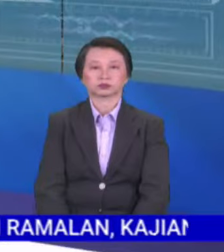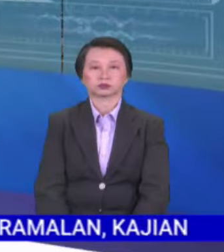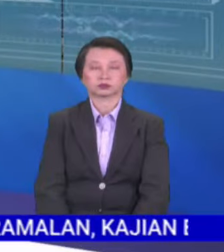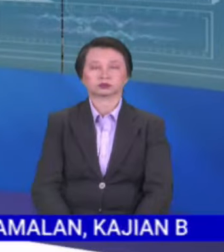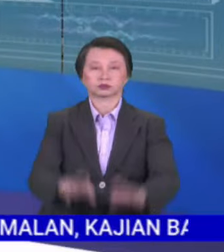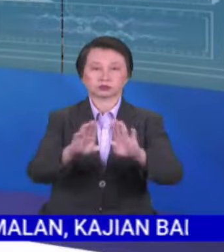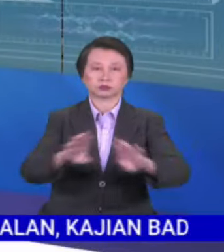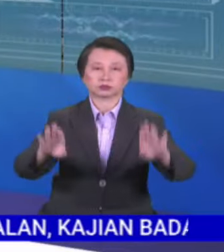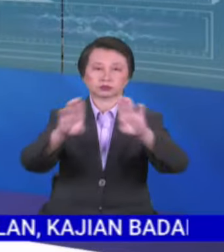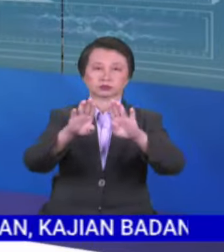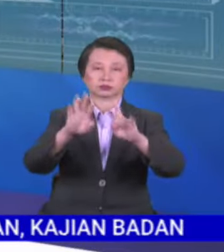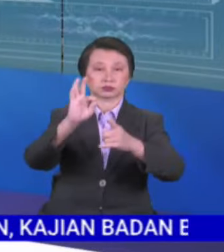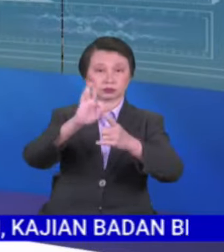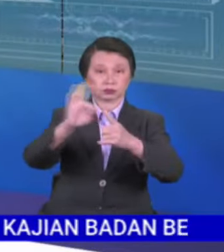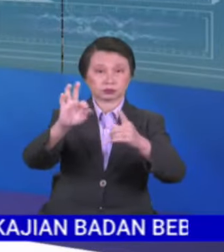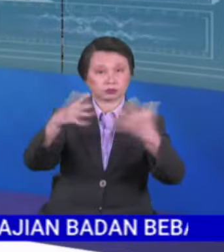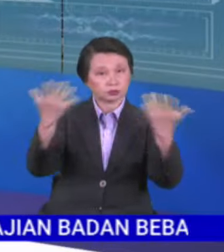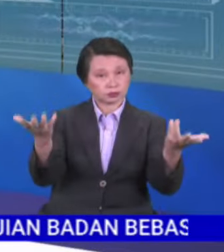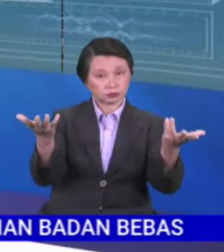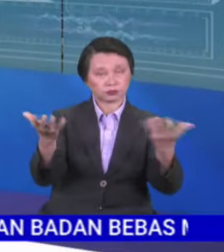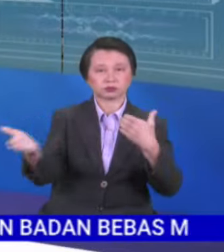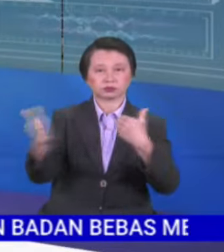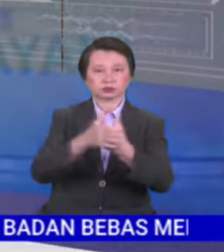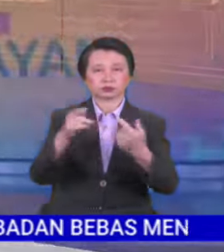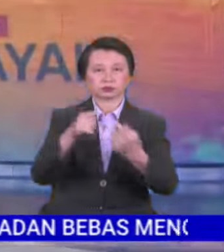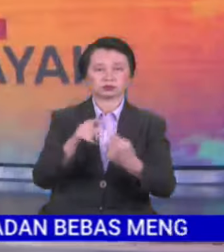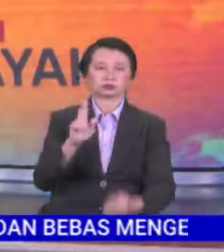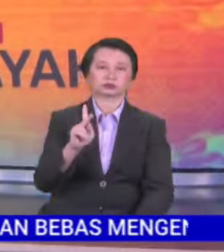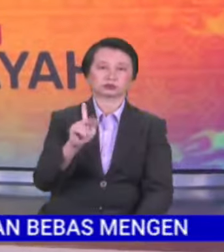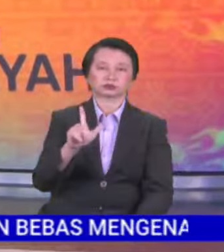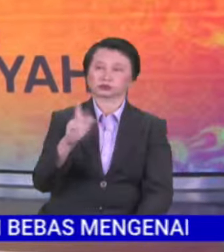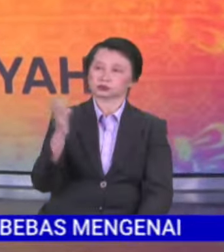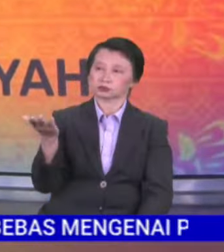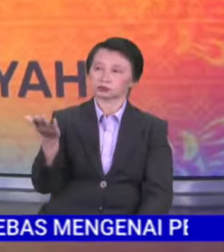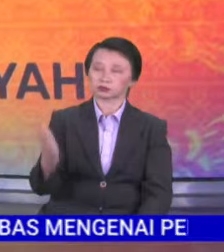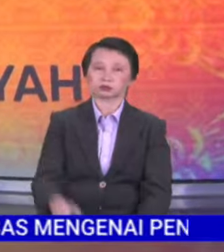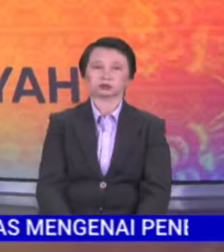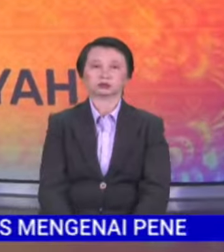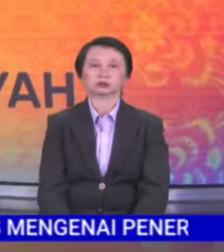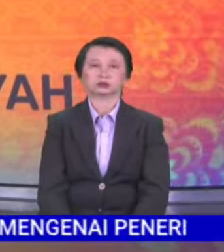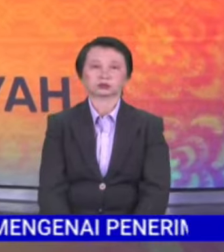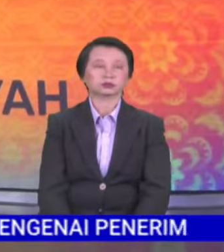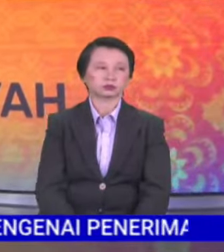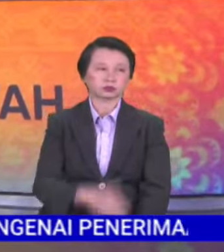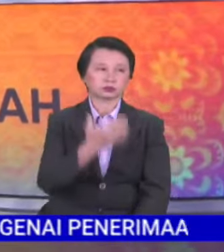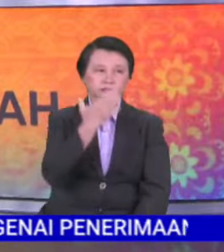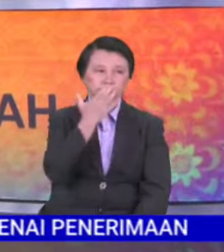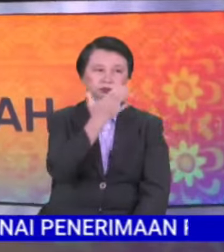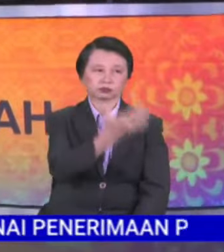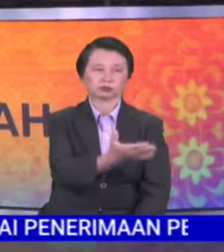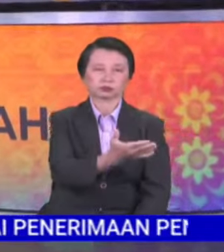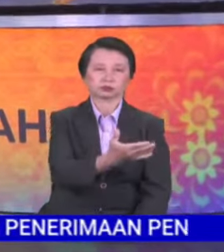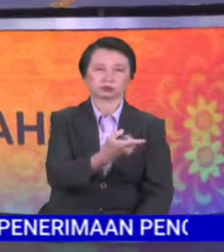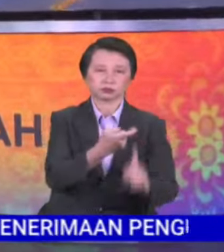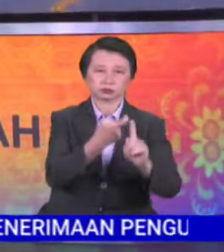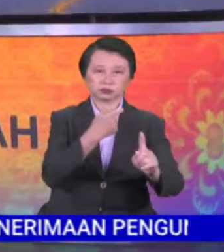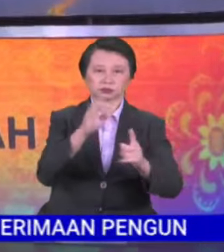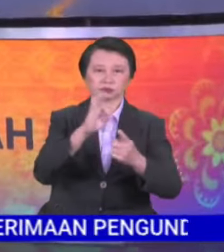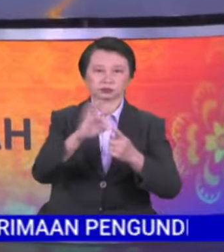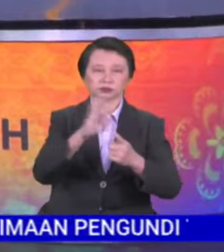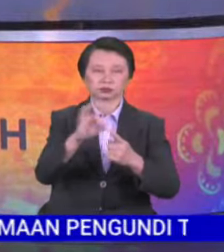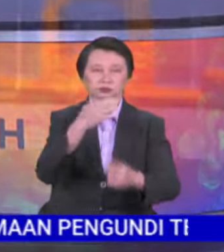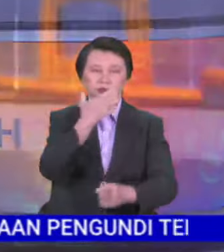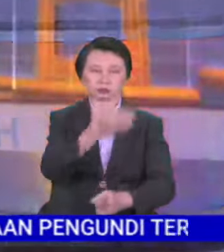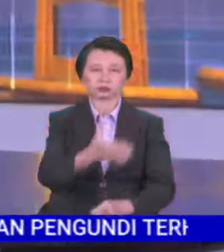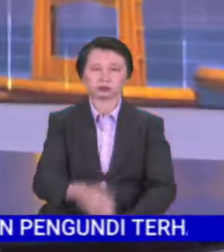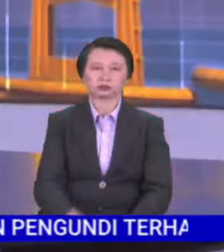Paparan itu mengakhiri berita dari Pulau Pinang. Kembali ke Angkasa Puri. Silakan. Baik, terima kasih Zatul langsung dari Pulau Pinang.